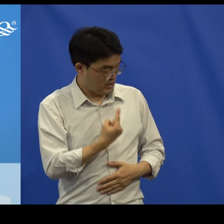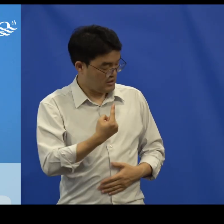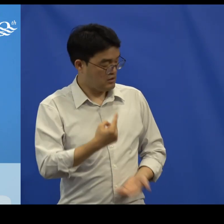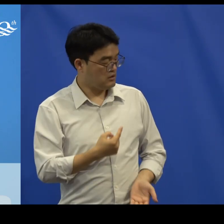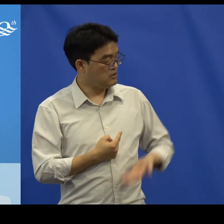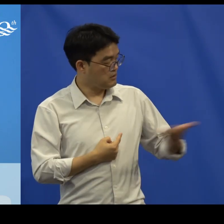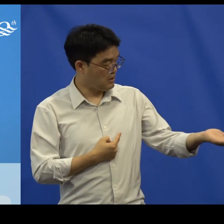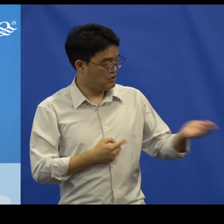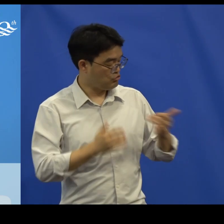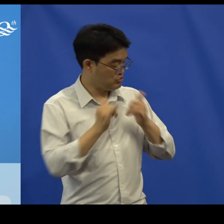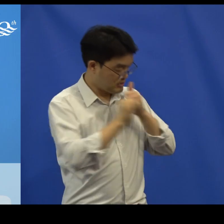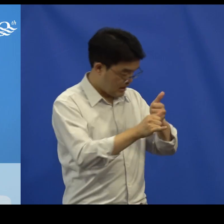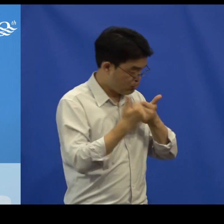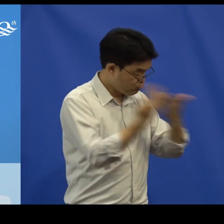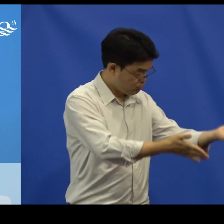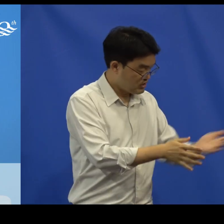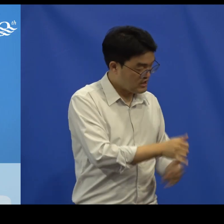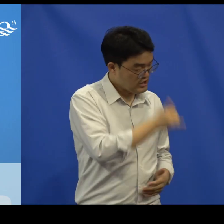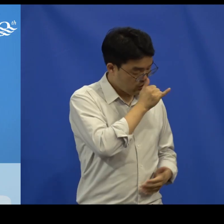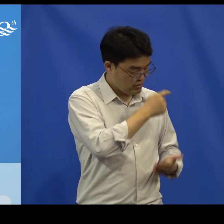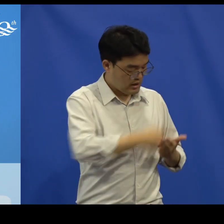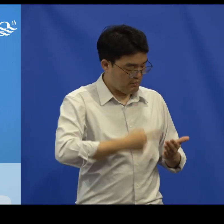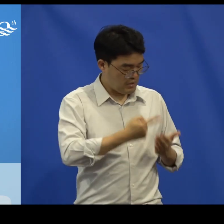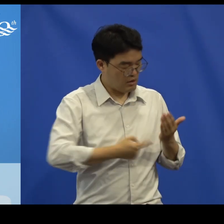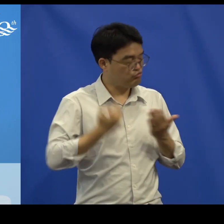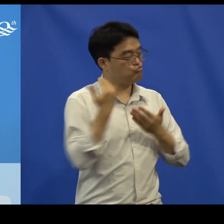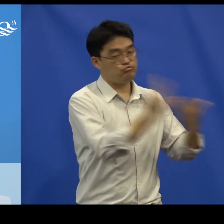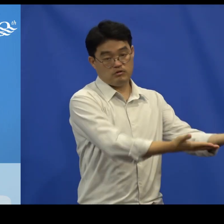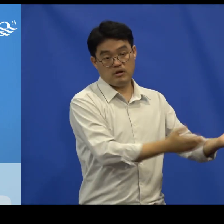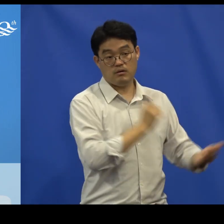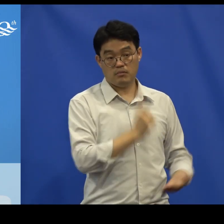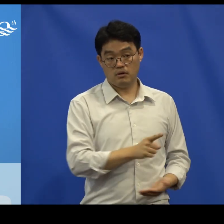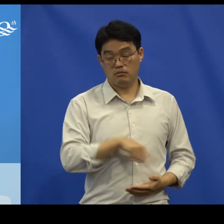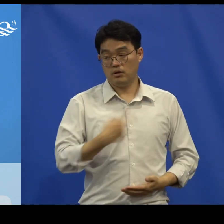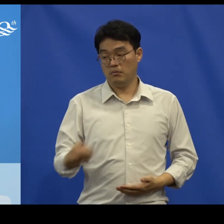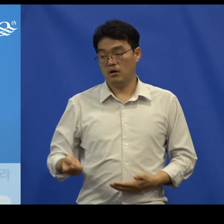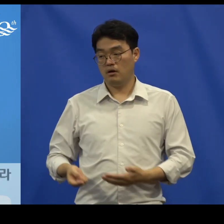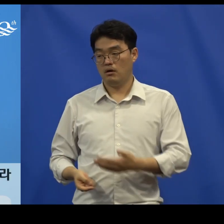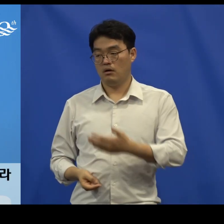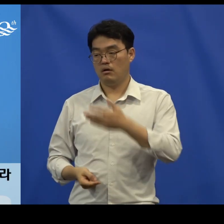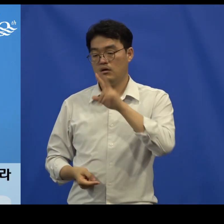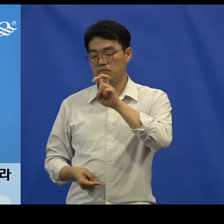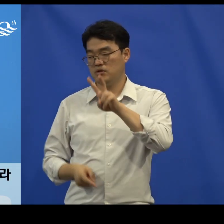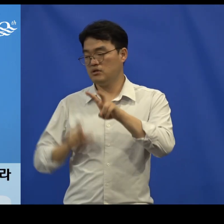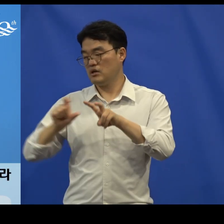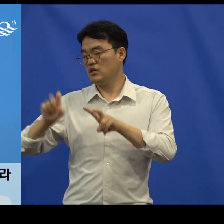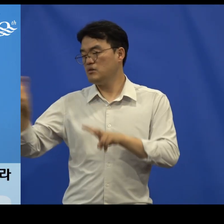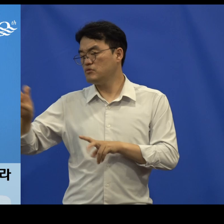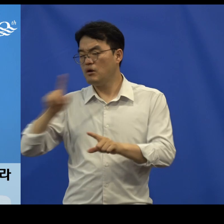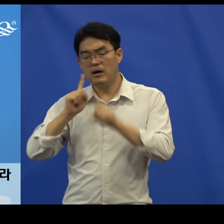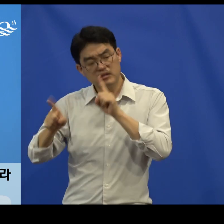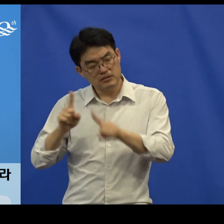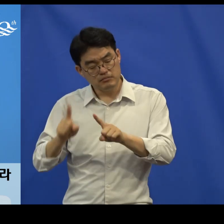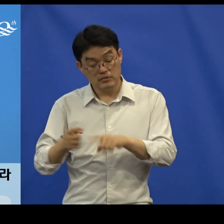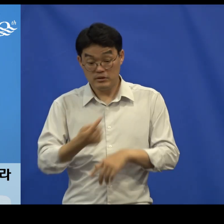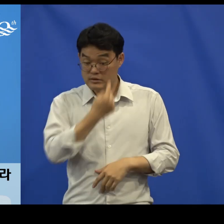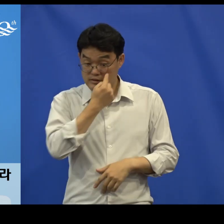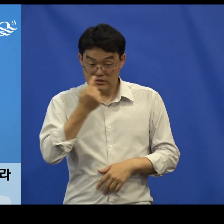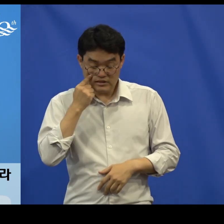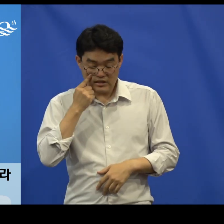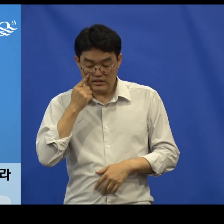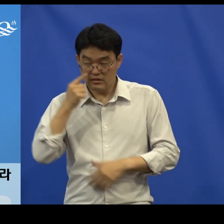각 사람에게 그가 행한 대로 갚아주리라. 20절에도 나오죠. 이것들을 정하시니가 이러시되